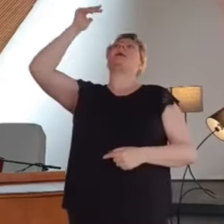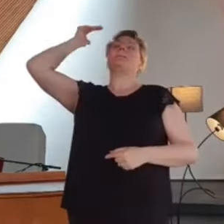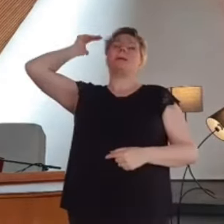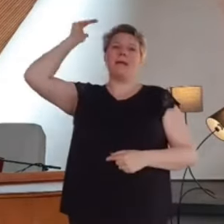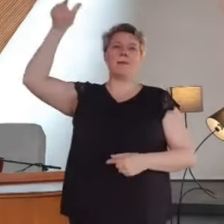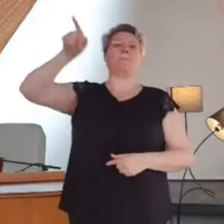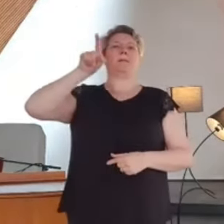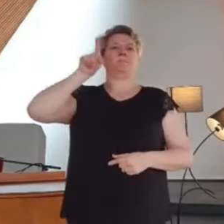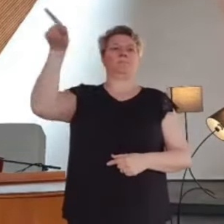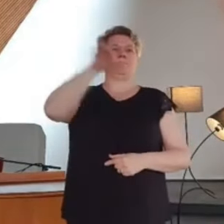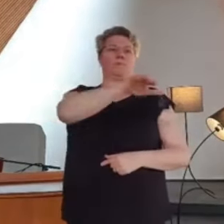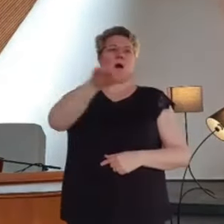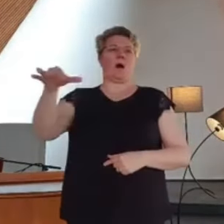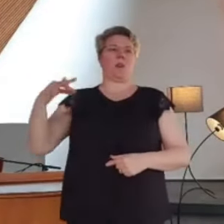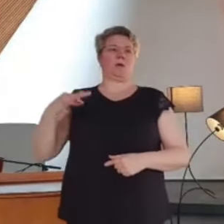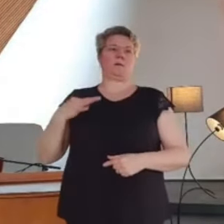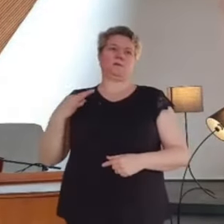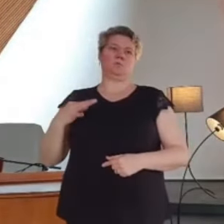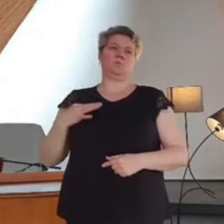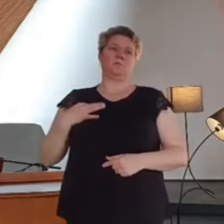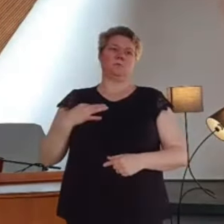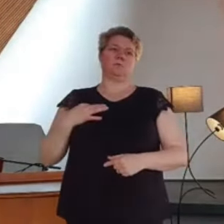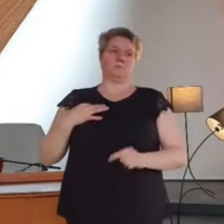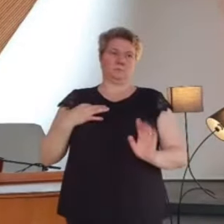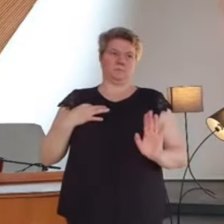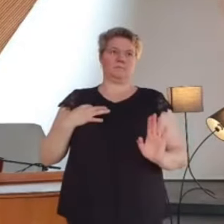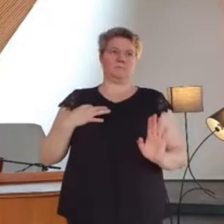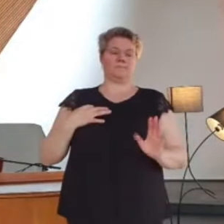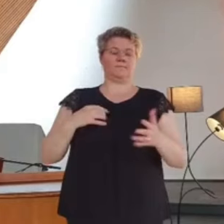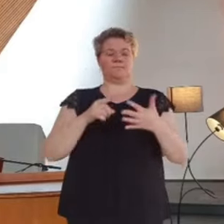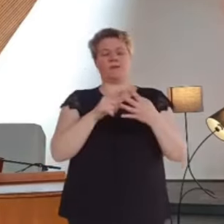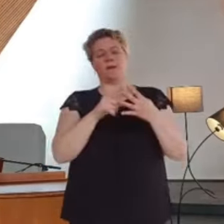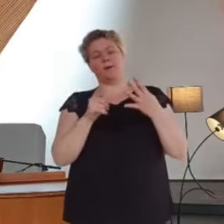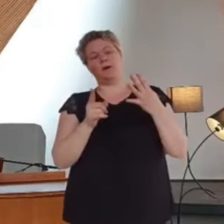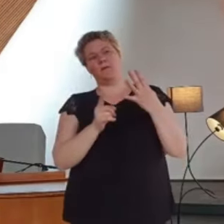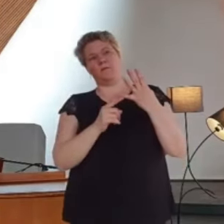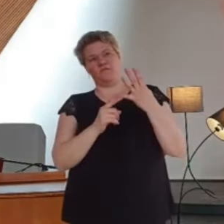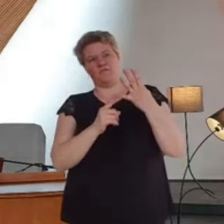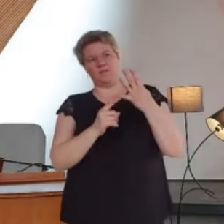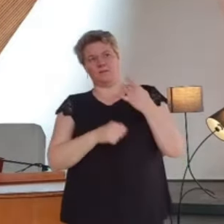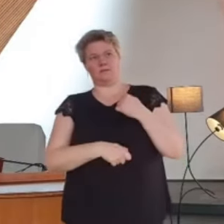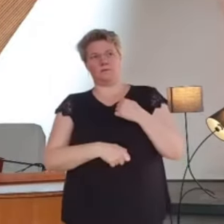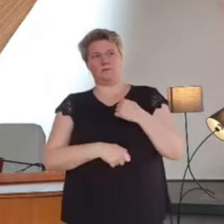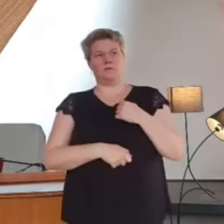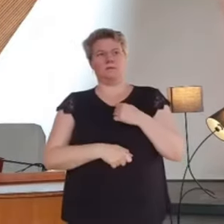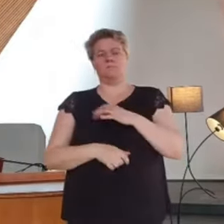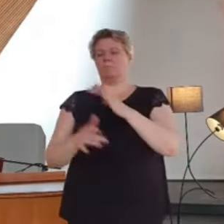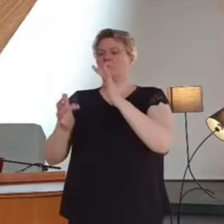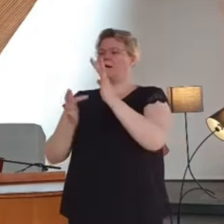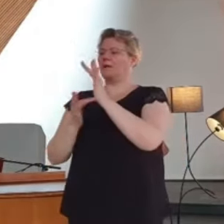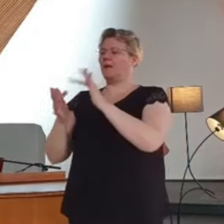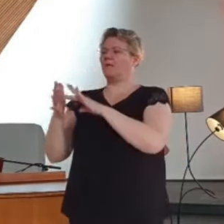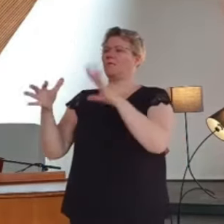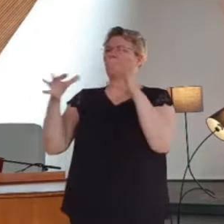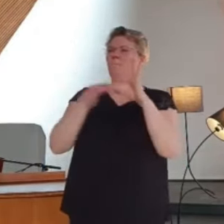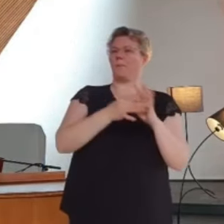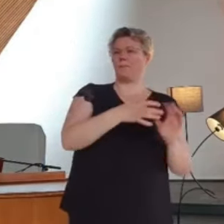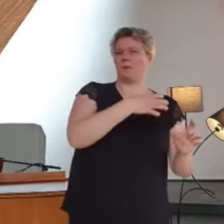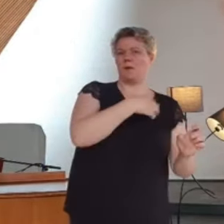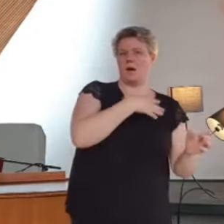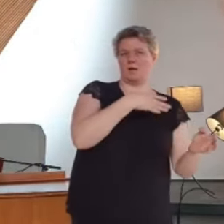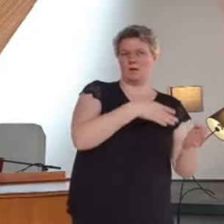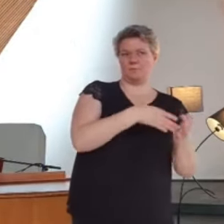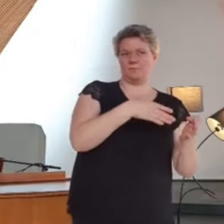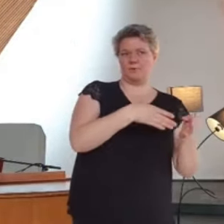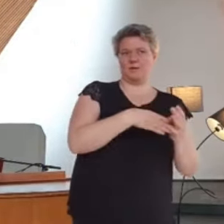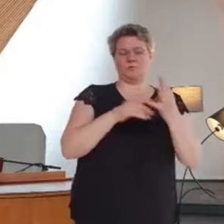werden alle gesund sein. Und dennoch ein letzter Punkt, wie Jesus mit Krankheiten und Behinderungen umgegangen ist und der hat, glaube ich, am meisten mit